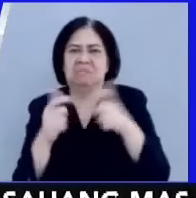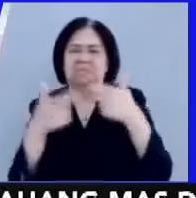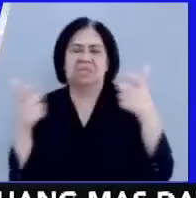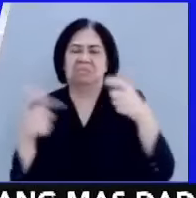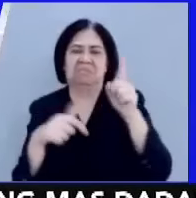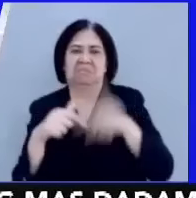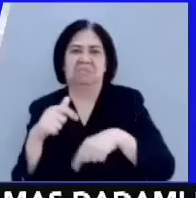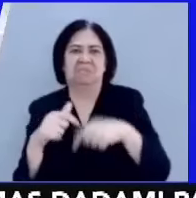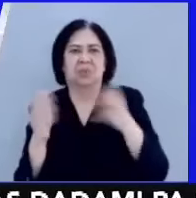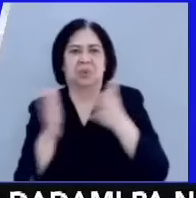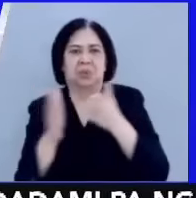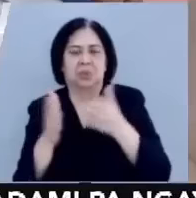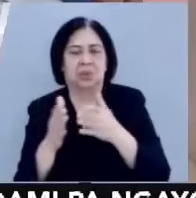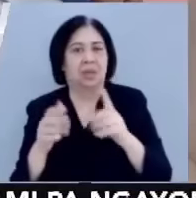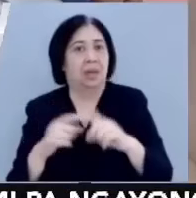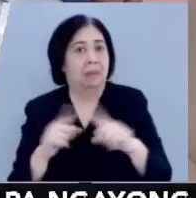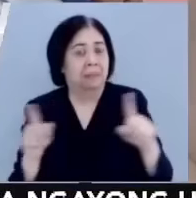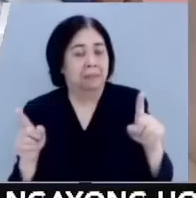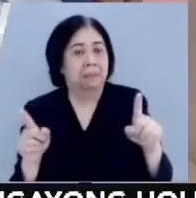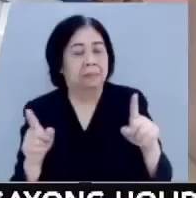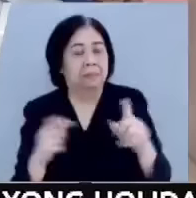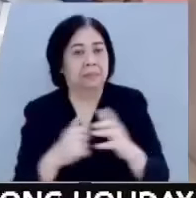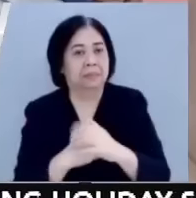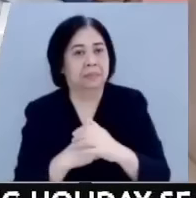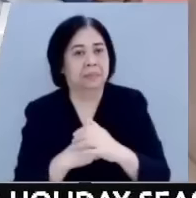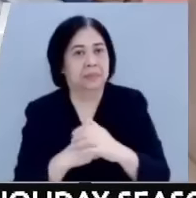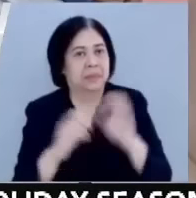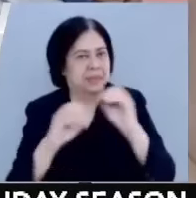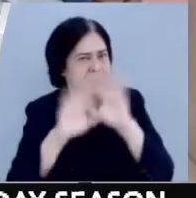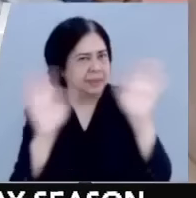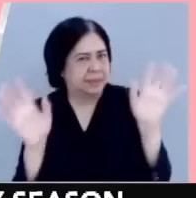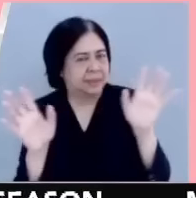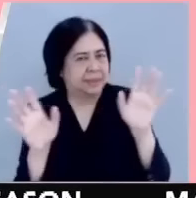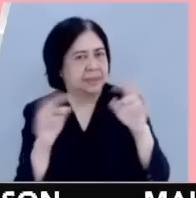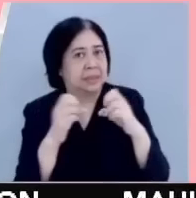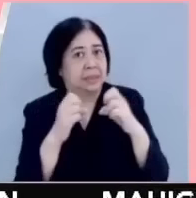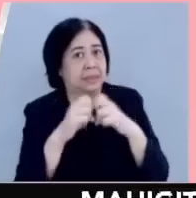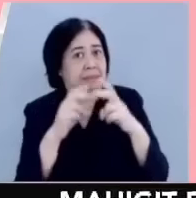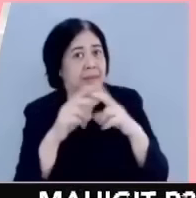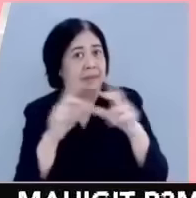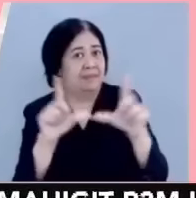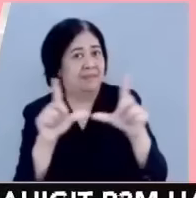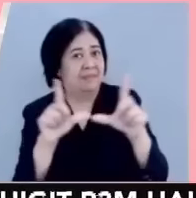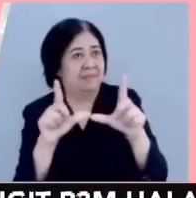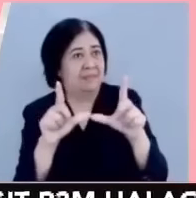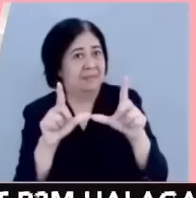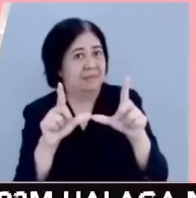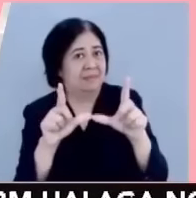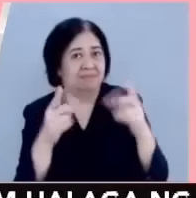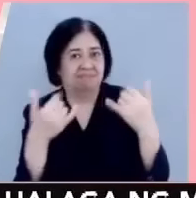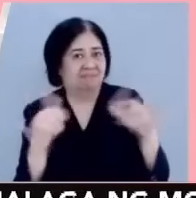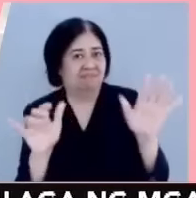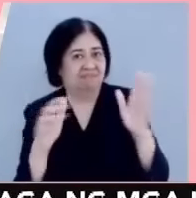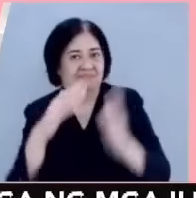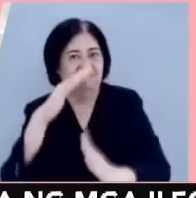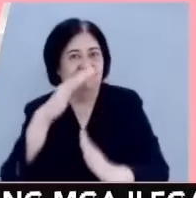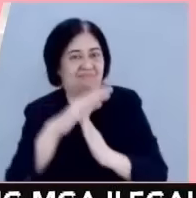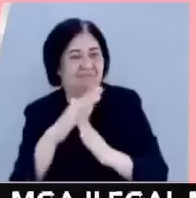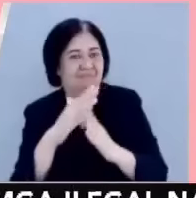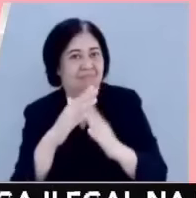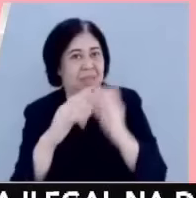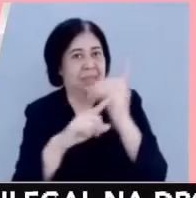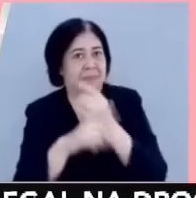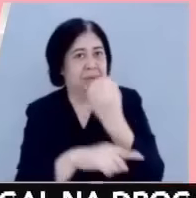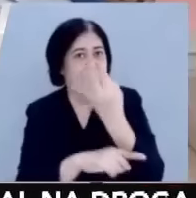pero ito ah clarification lang kahit lisensyado ka hindi ka pwede na by December 15 kahit